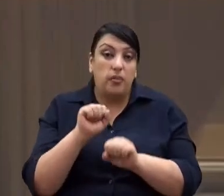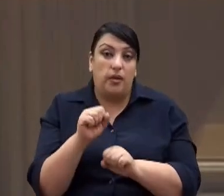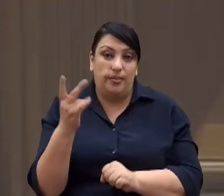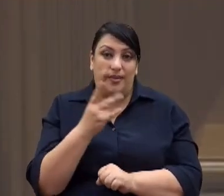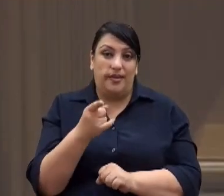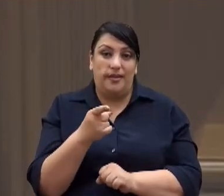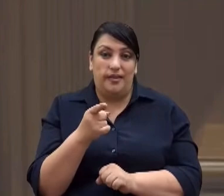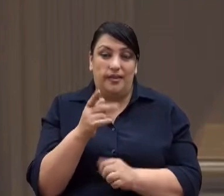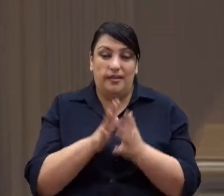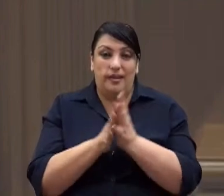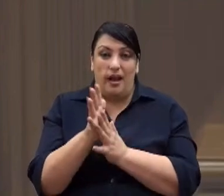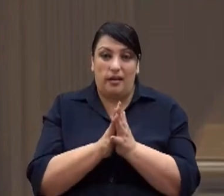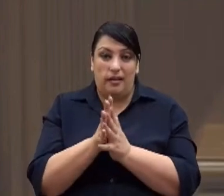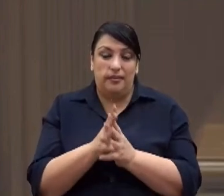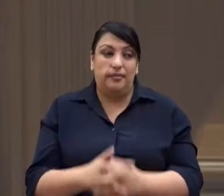ծառին։